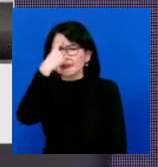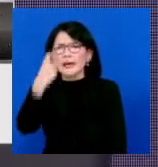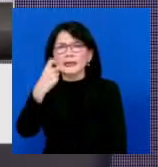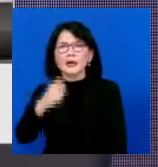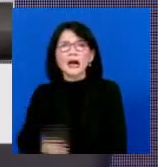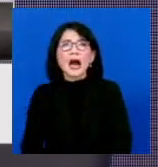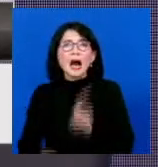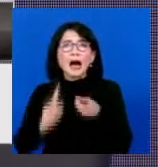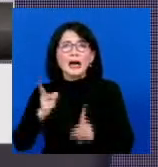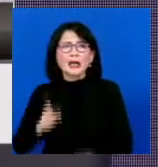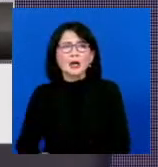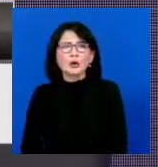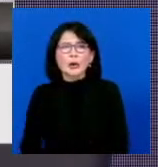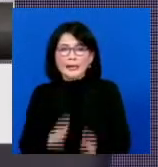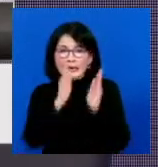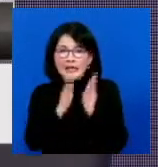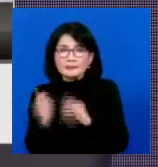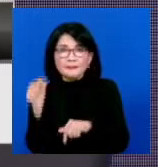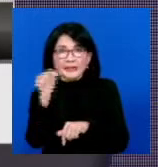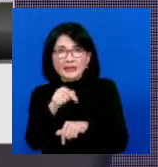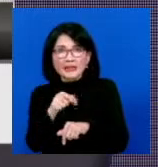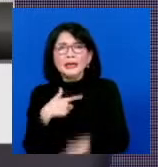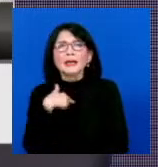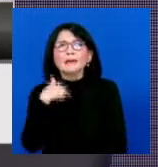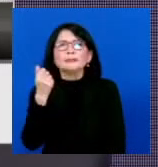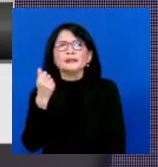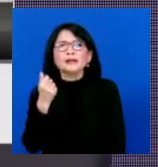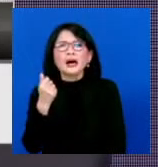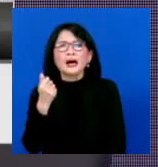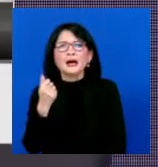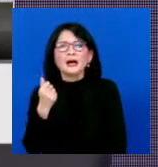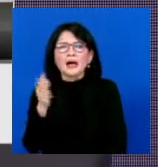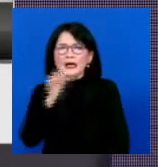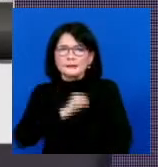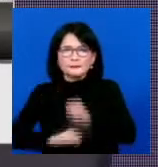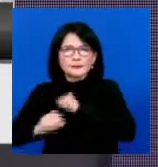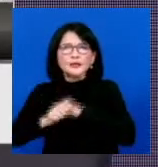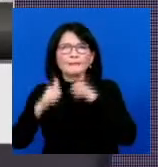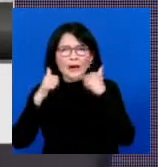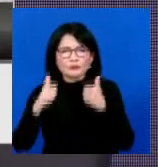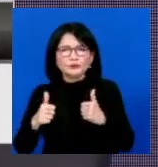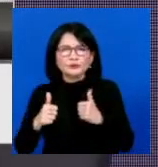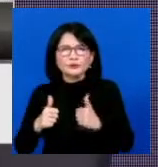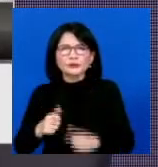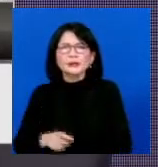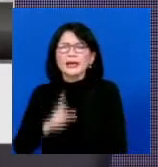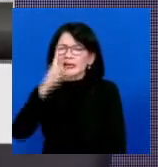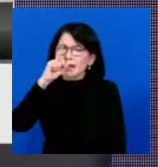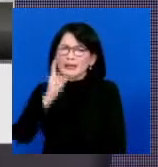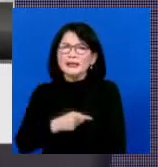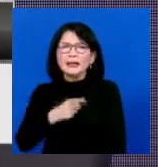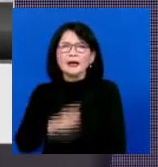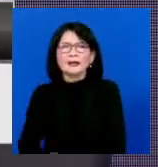apabila aspek-aspek ini dapat dijalankan dengan baik dan benar Yakinlah